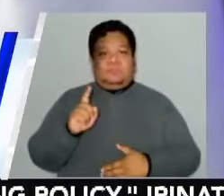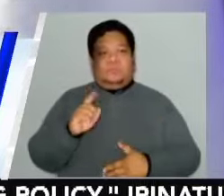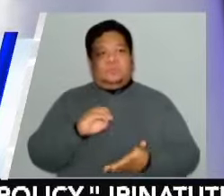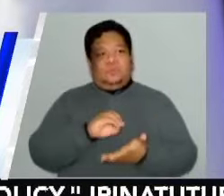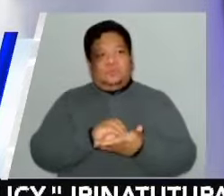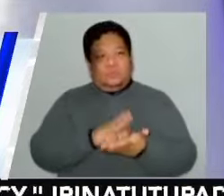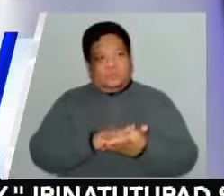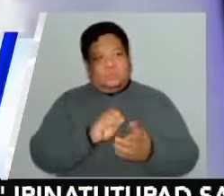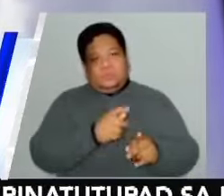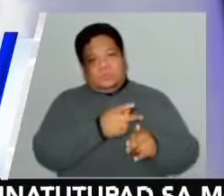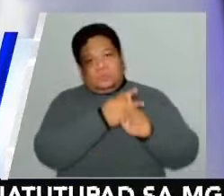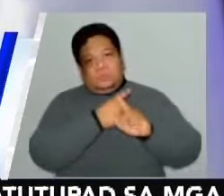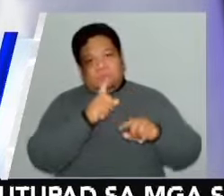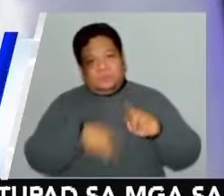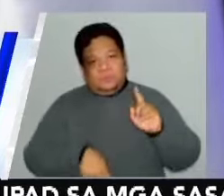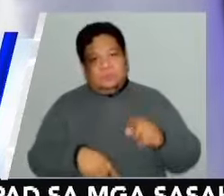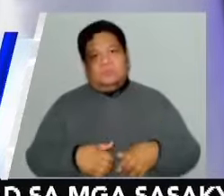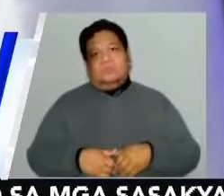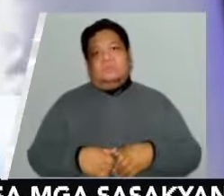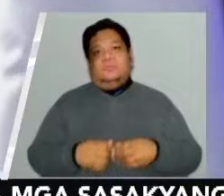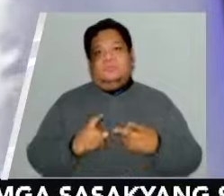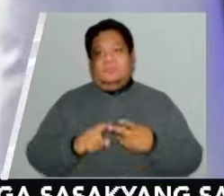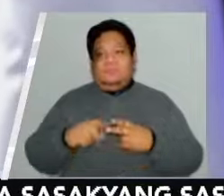foreign direct investments in the Philippines.